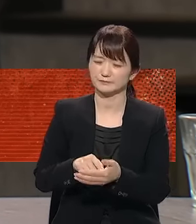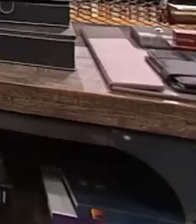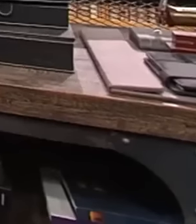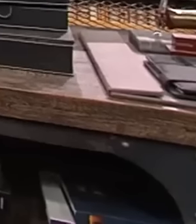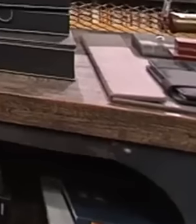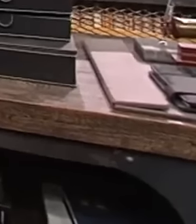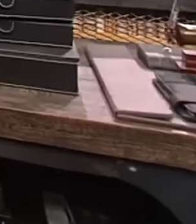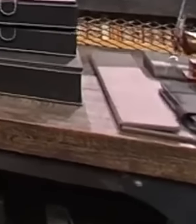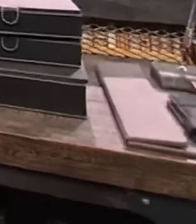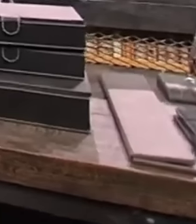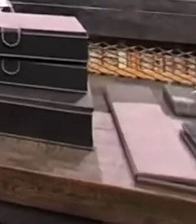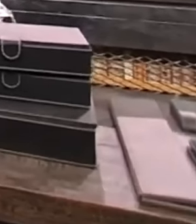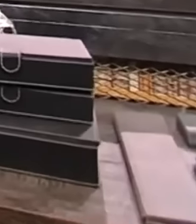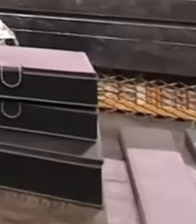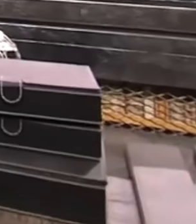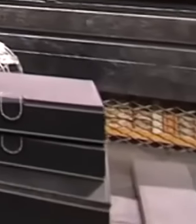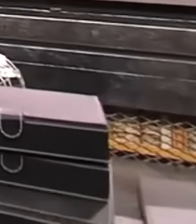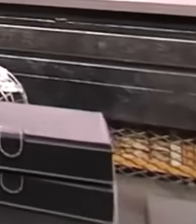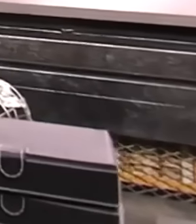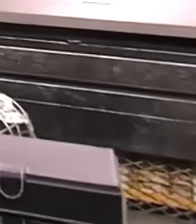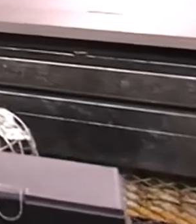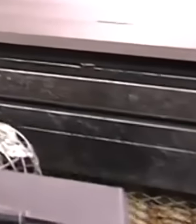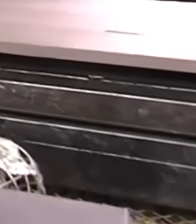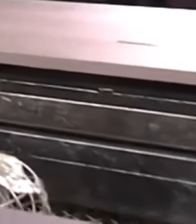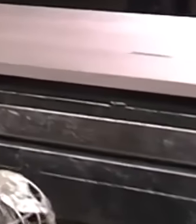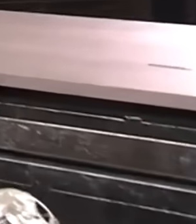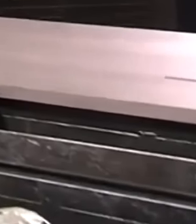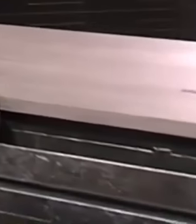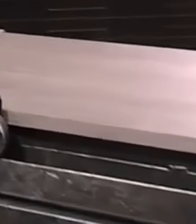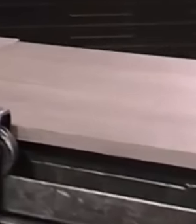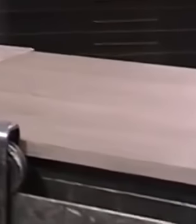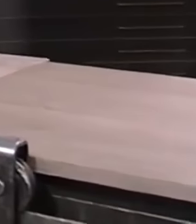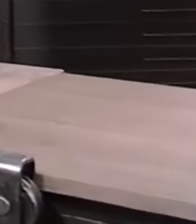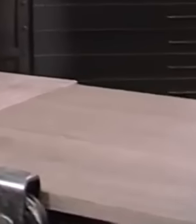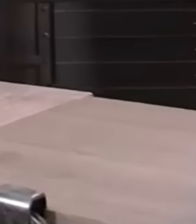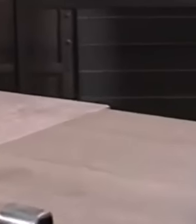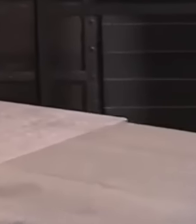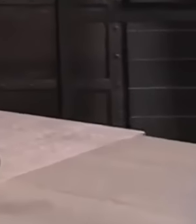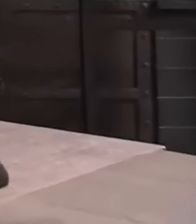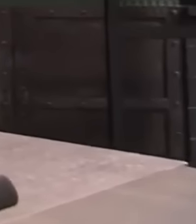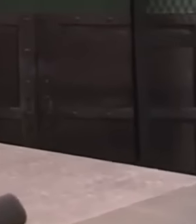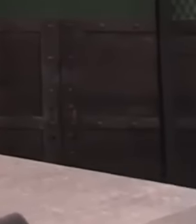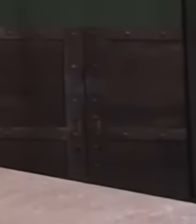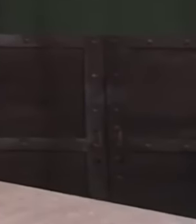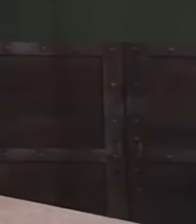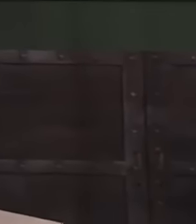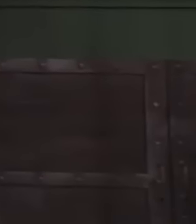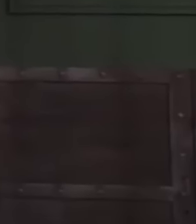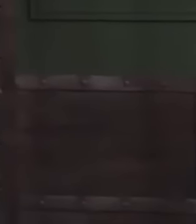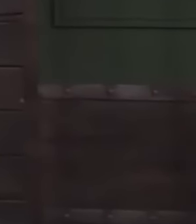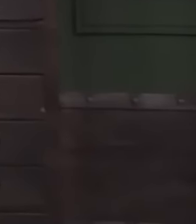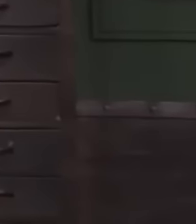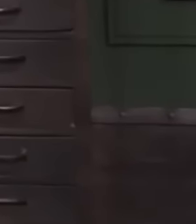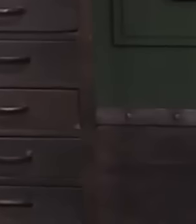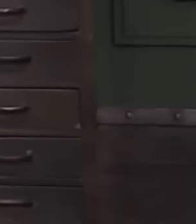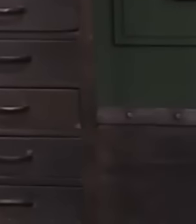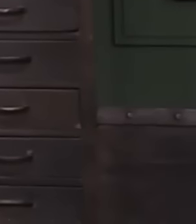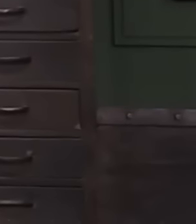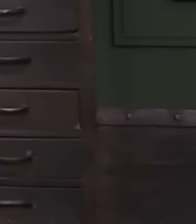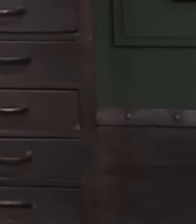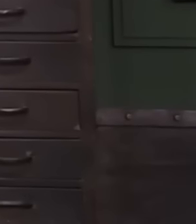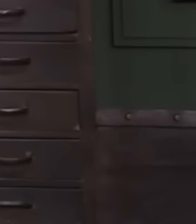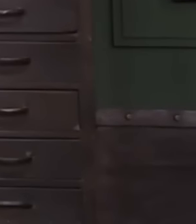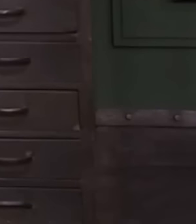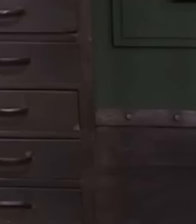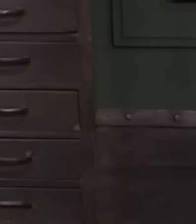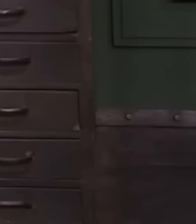오는이 사건의 진실을 추적하고 싶으십니까 그렇다면 사반 채널을 구독해 주세요 지금까지 이자연 기자였습니다